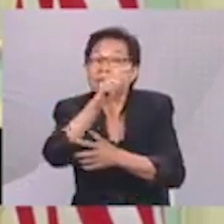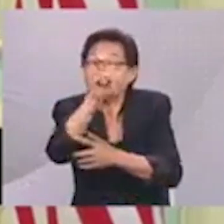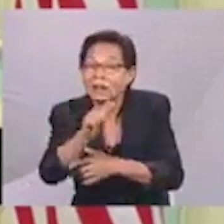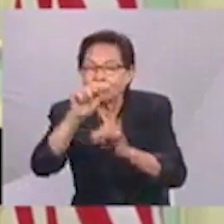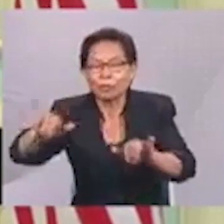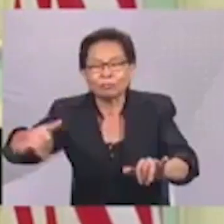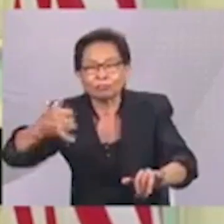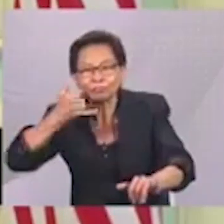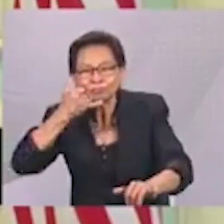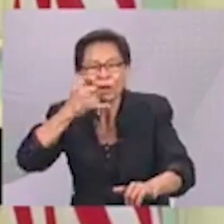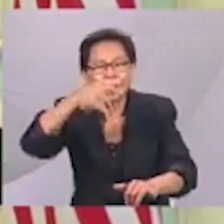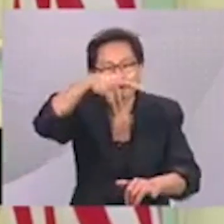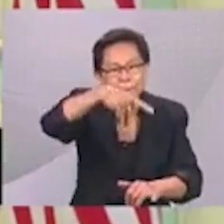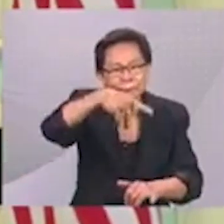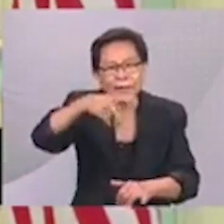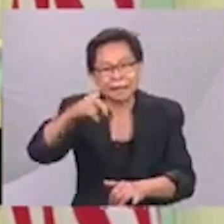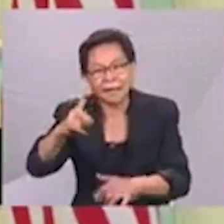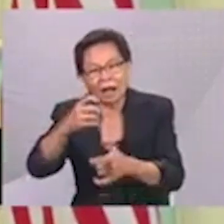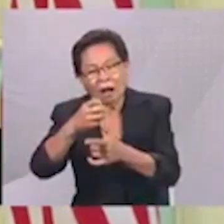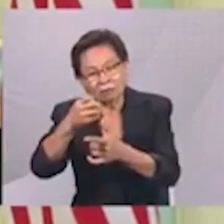menghubungi PPD ataupun